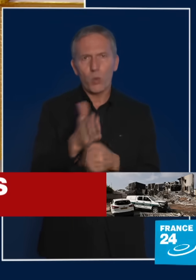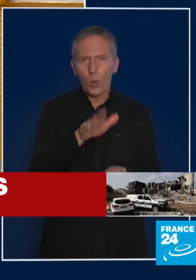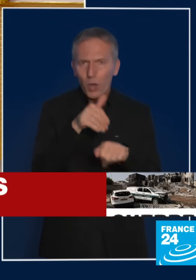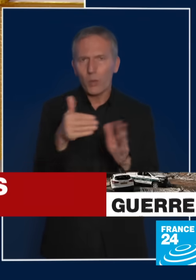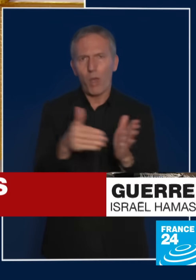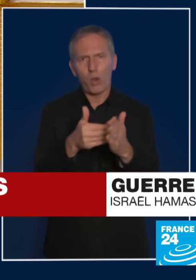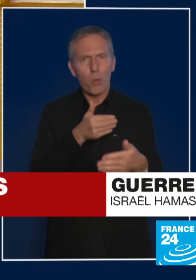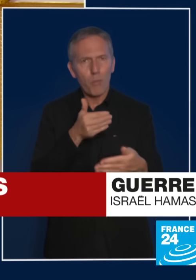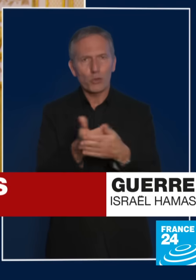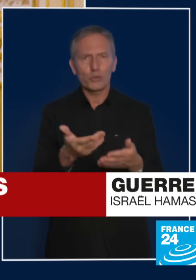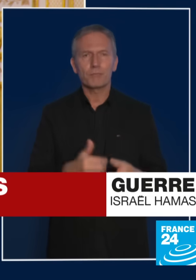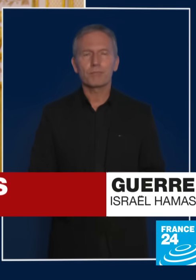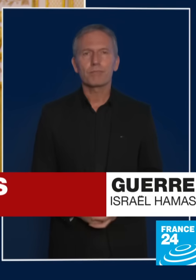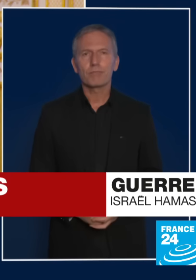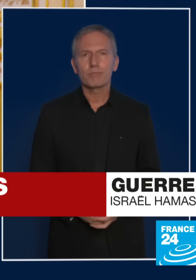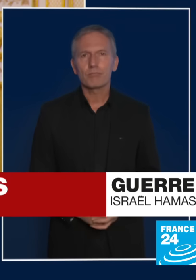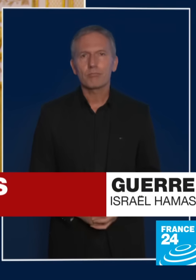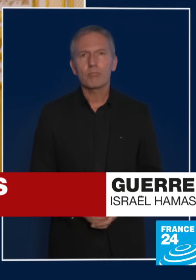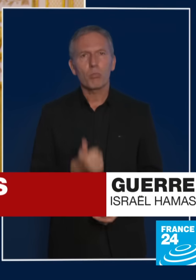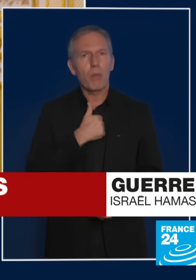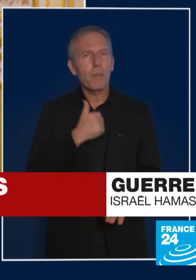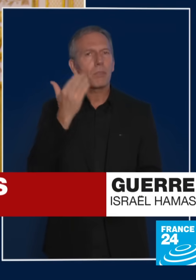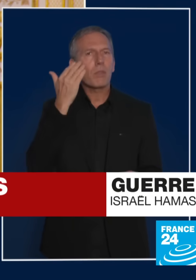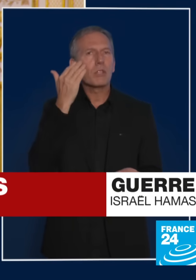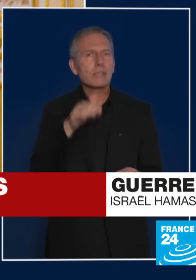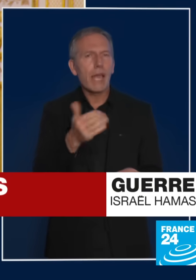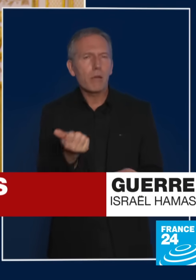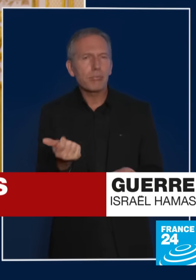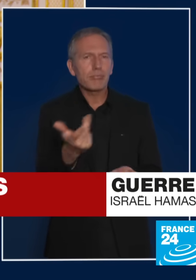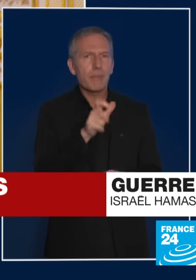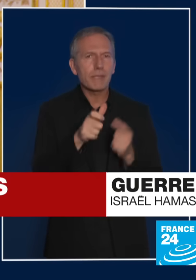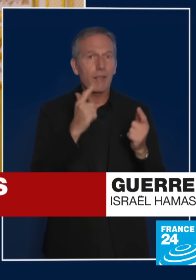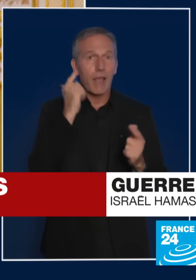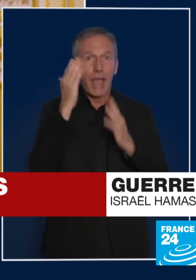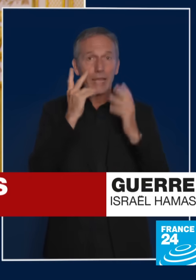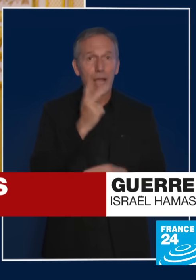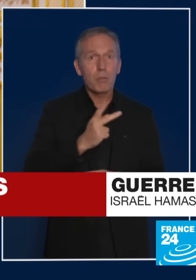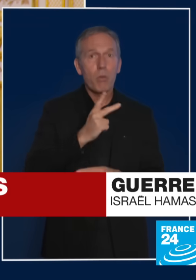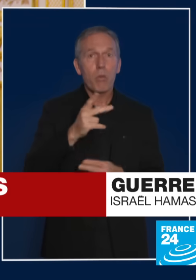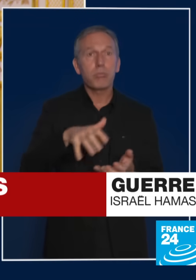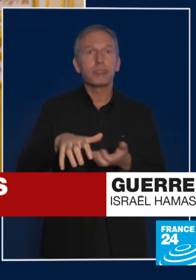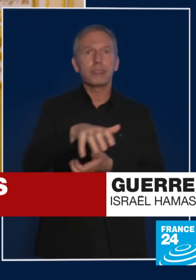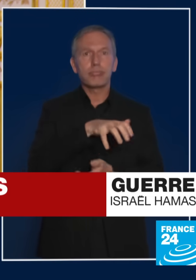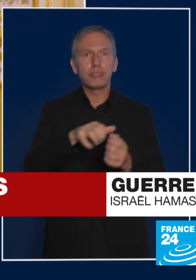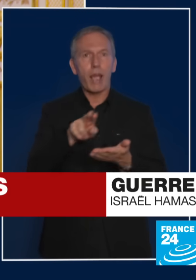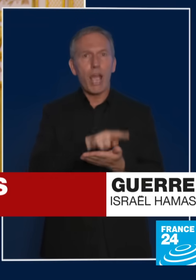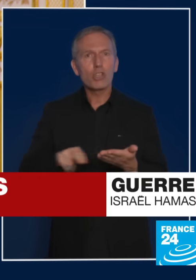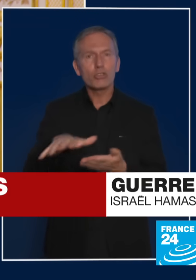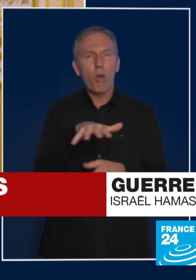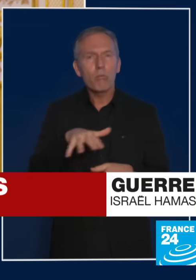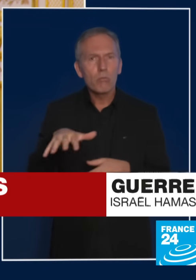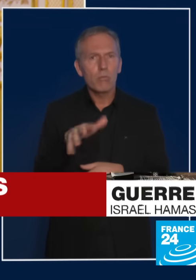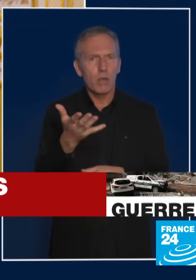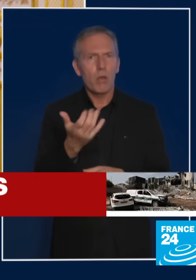de l'être je sais aussi que nombre d'entre vous s'inquiète d'un engrenage tragique pour la région je me suis